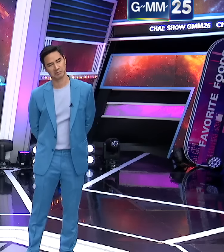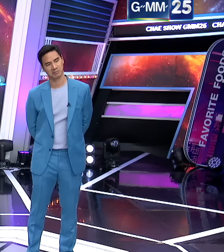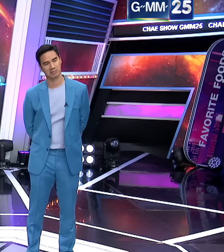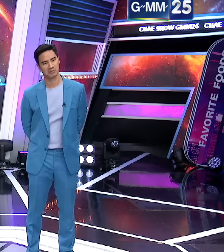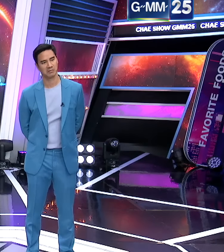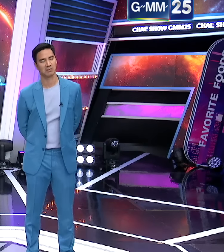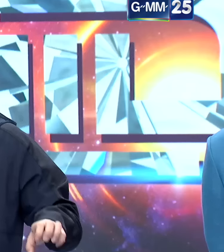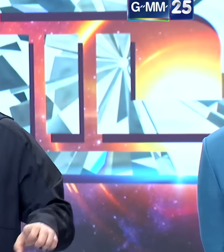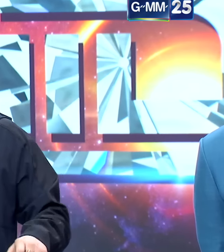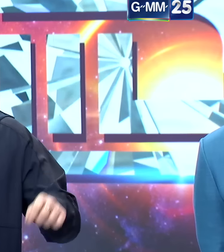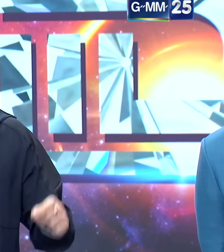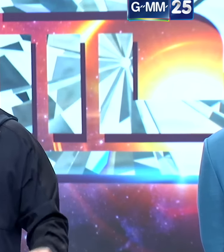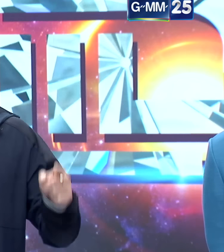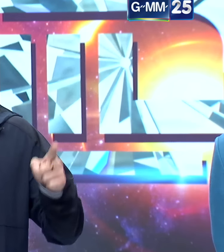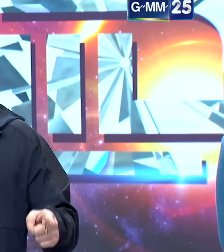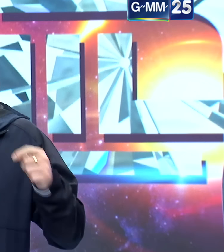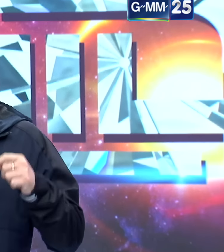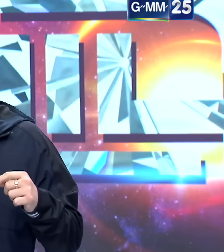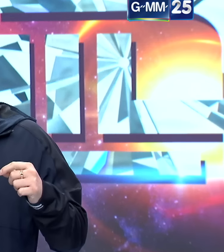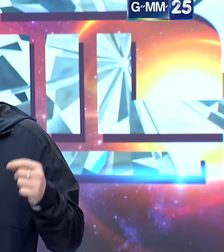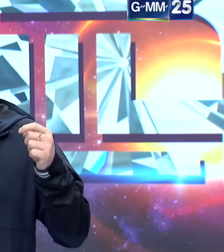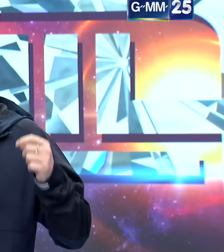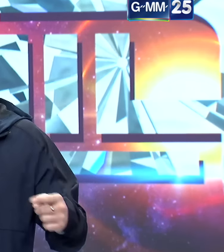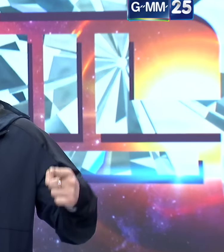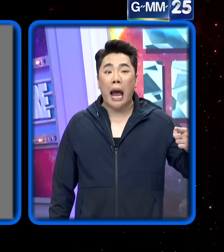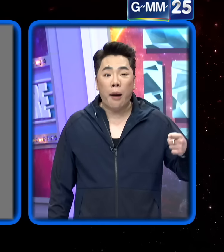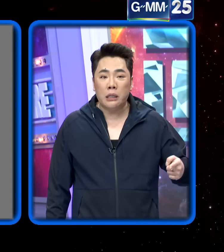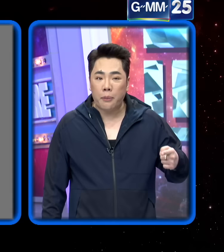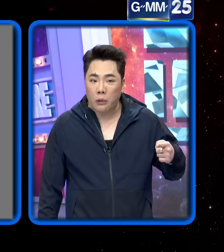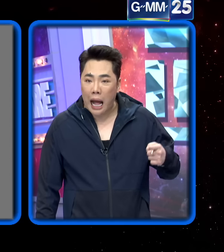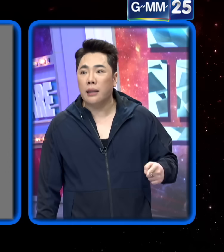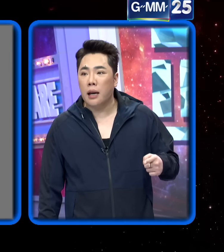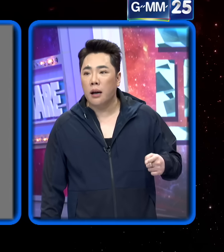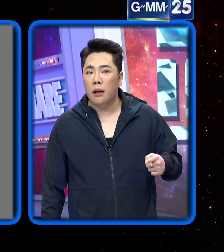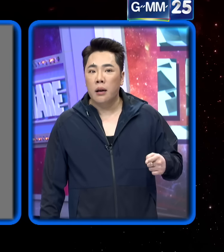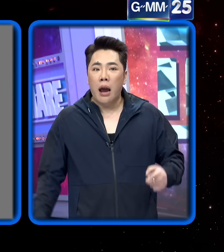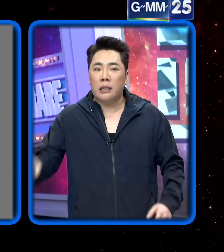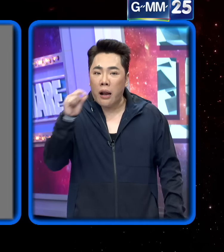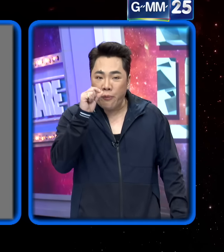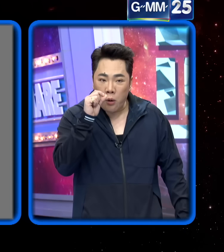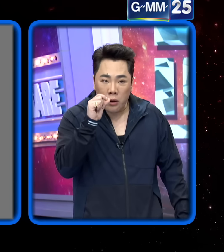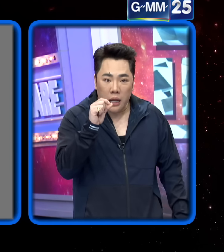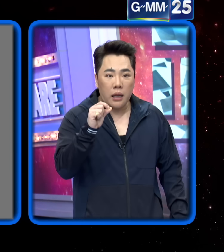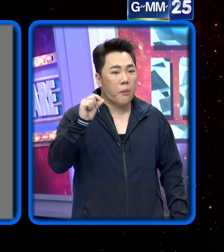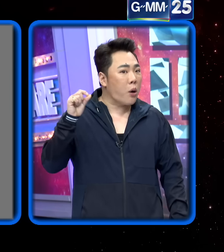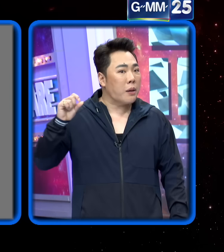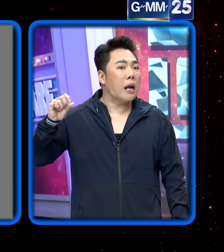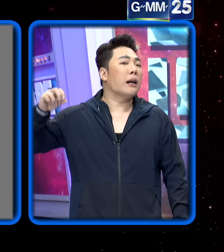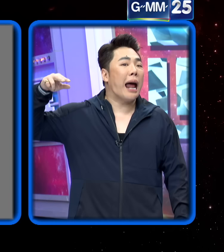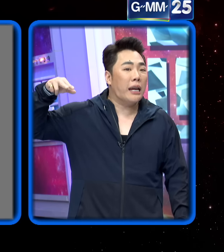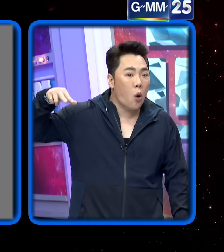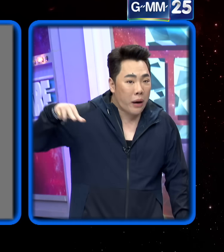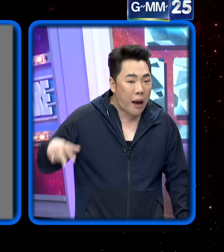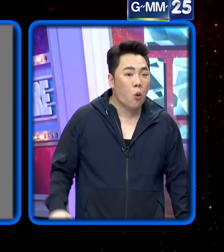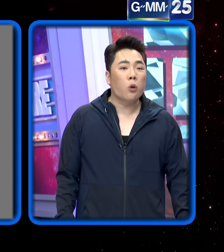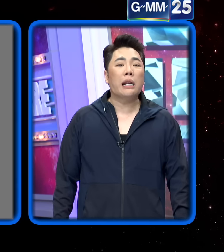ทุกสารเคมีเนี่ยพลิกคว่ำทำให้กรดซัลฟูริกมากกว่า30ตันนะฮะซัลฟูริกเนี่ยมากกว่าจ